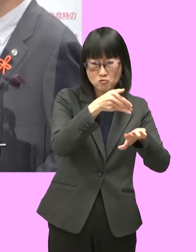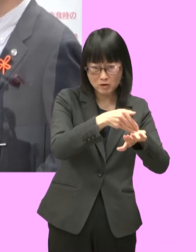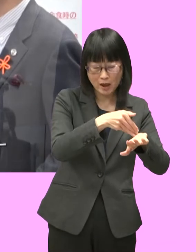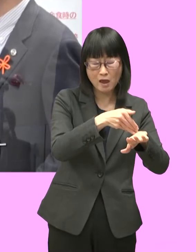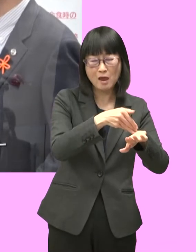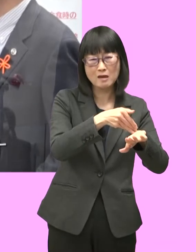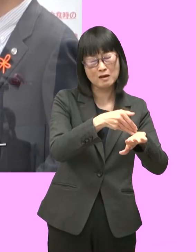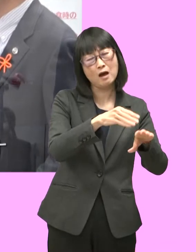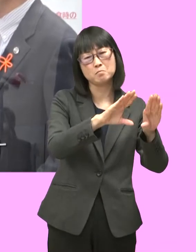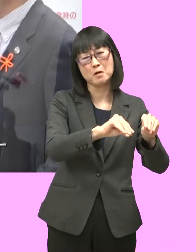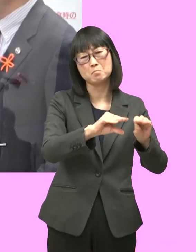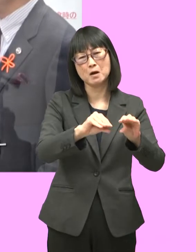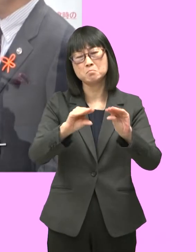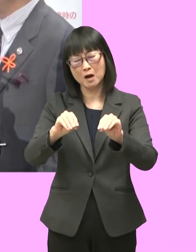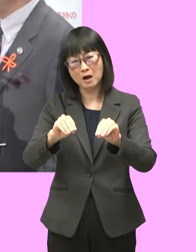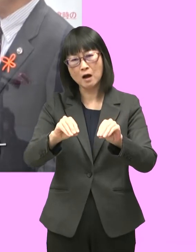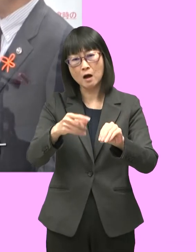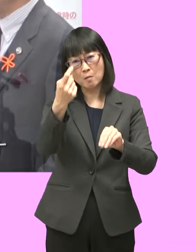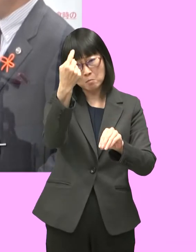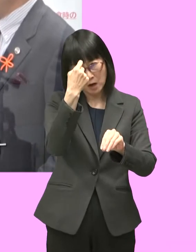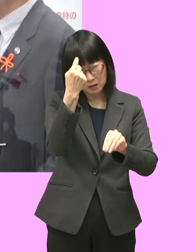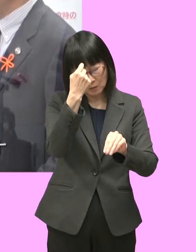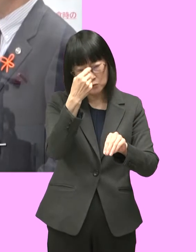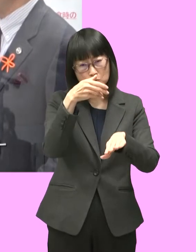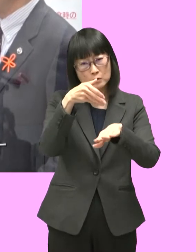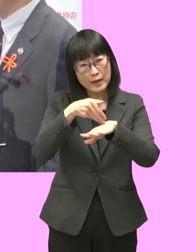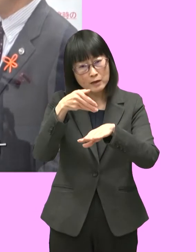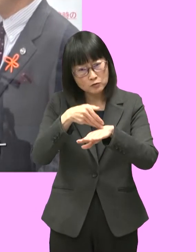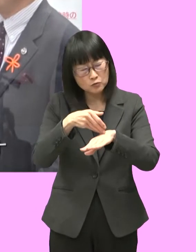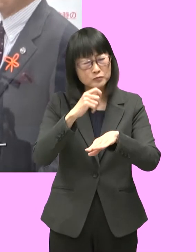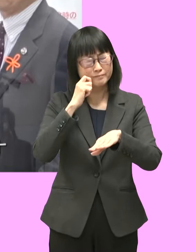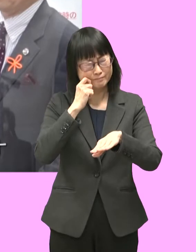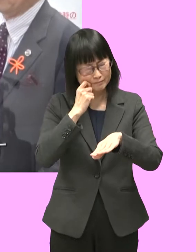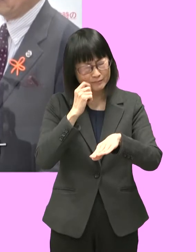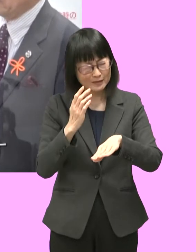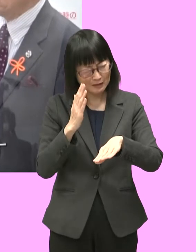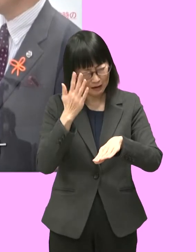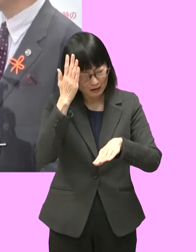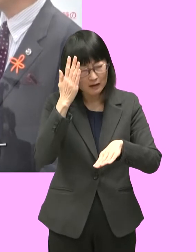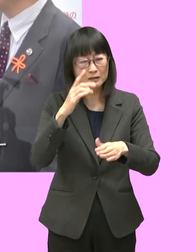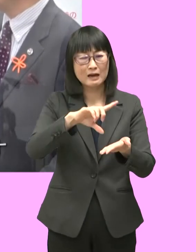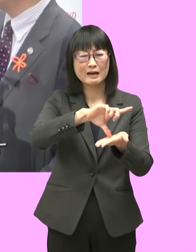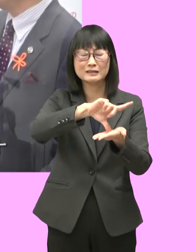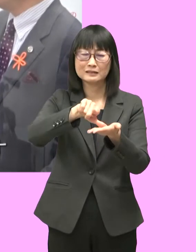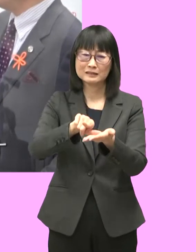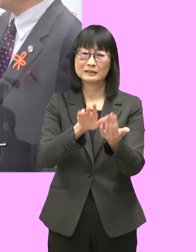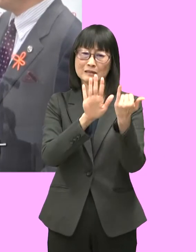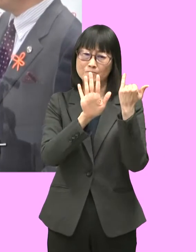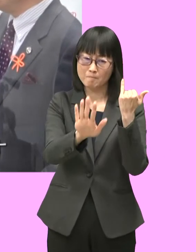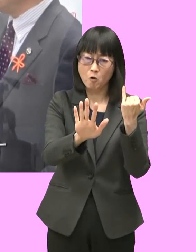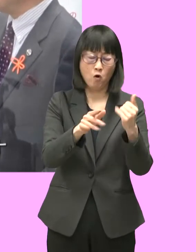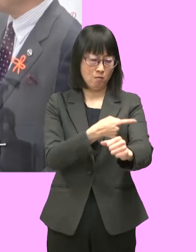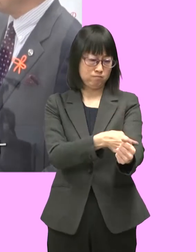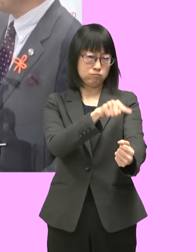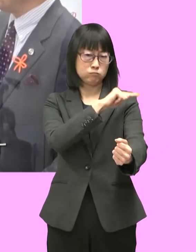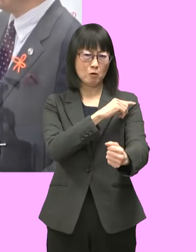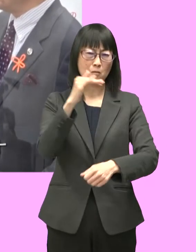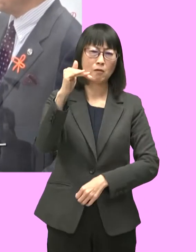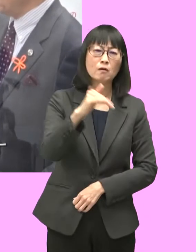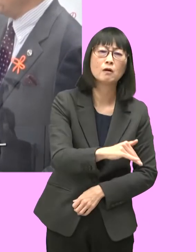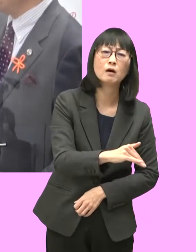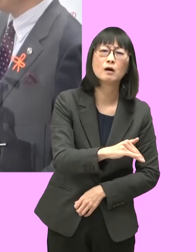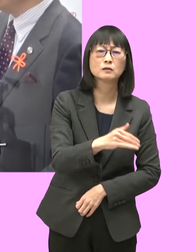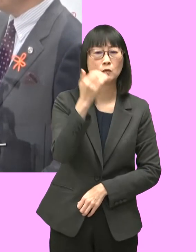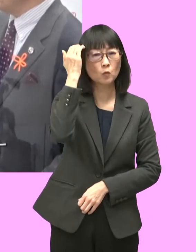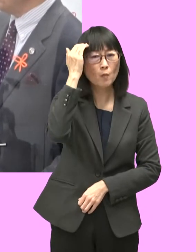が減少していると、で今後もなかなかできない、そうなると地域防災力が低下するということで、まあ、デジタル防災訓練